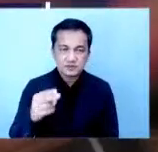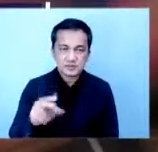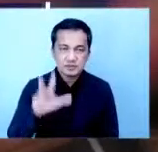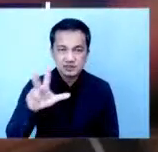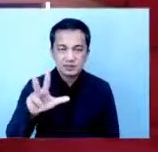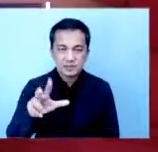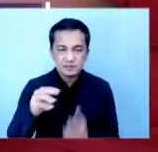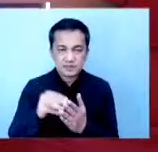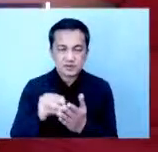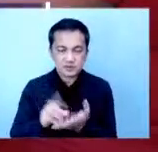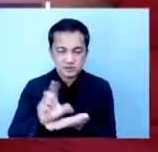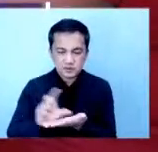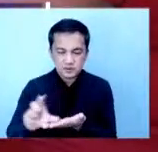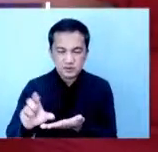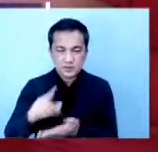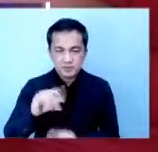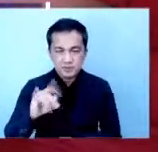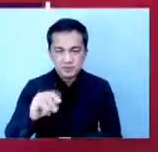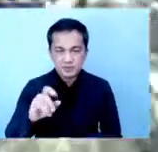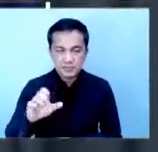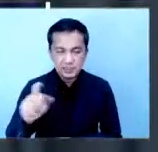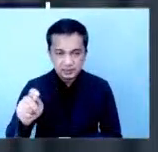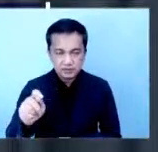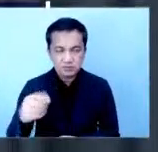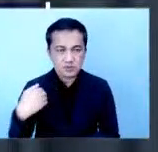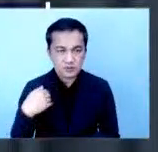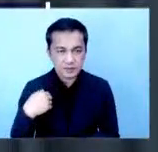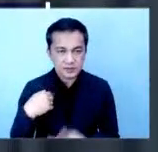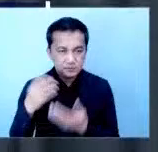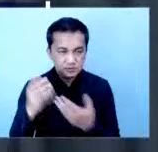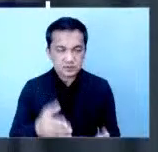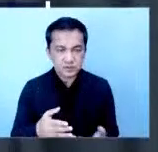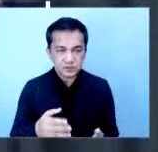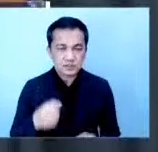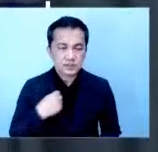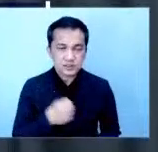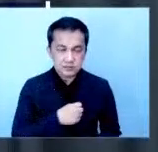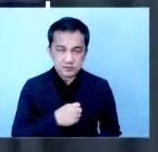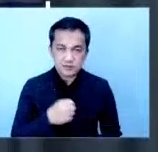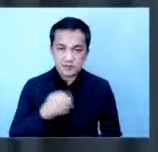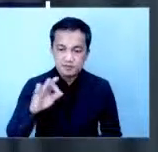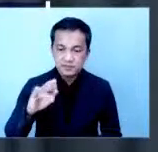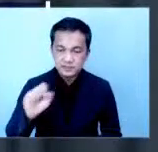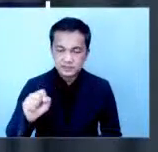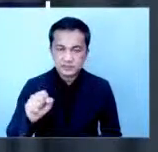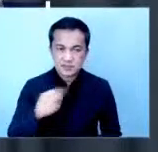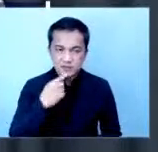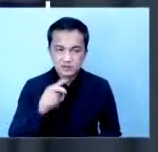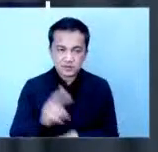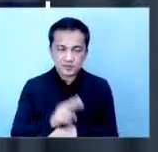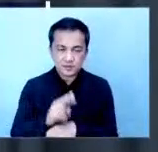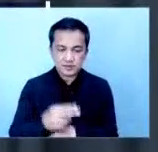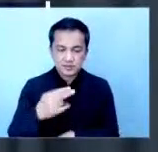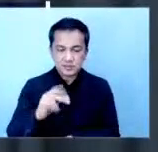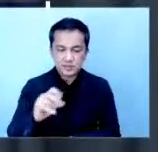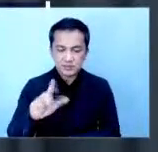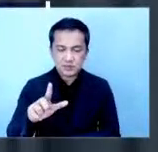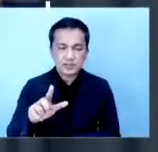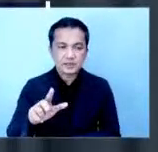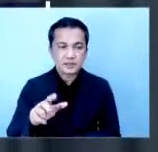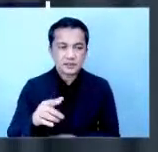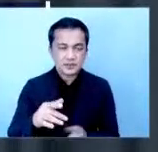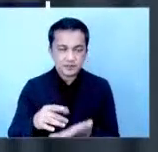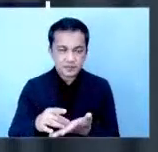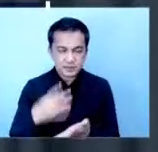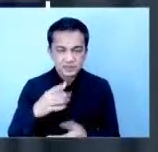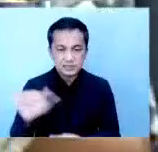ng pentavalent vaccines. Habang wala pa, mungkahin Senator Francis Tolentino gumamit muna ng herbal medicine gaya ng lagundi,